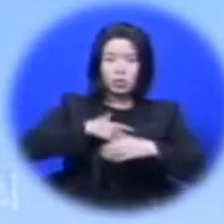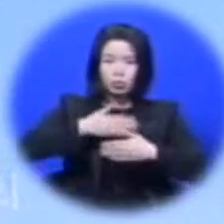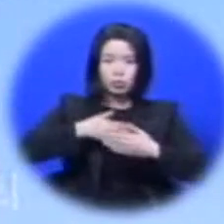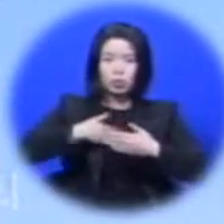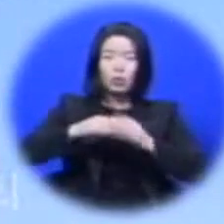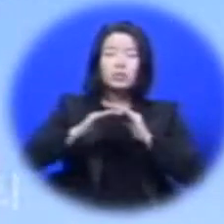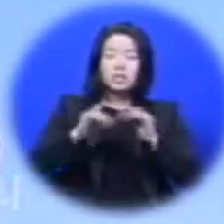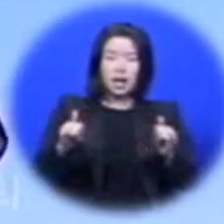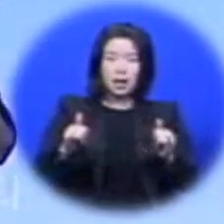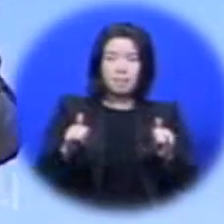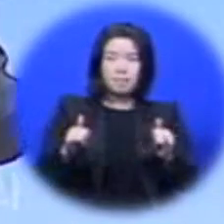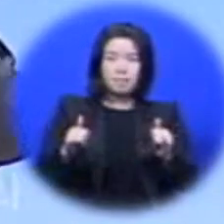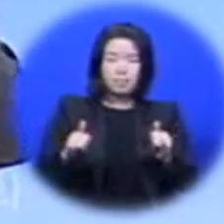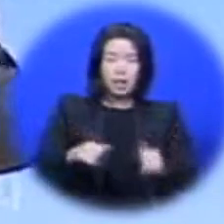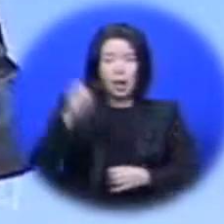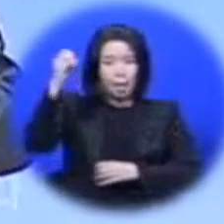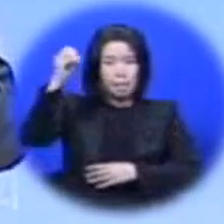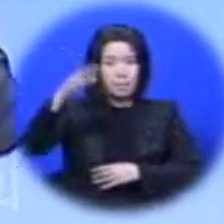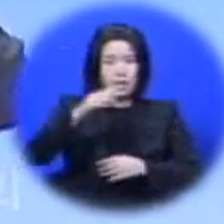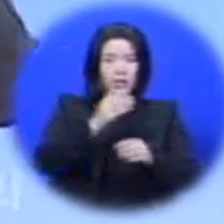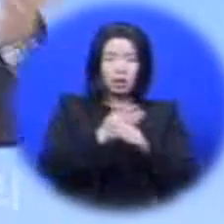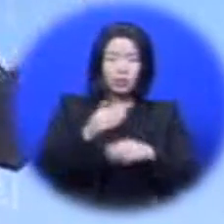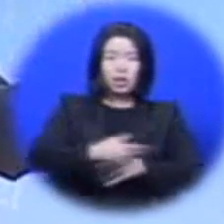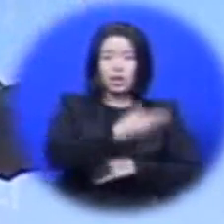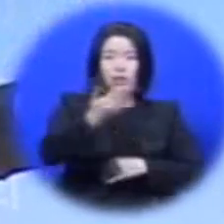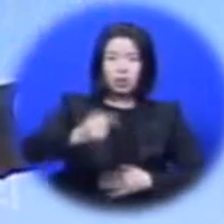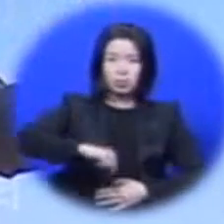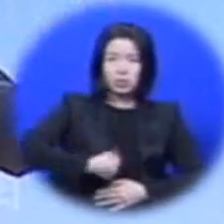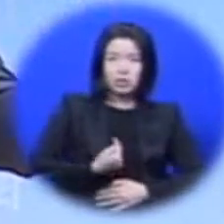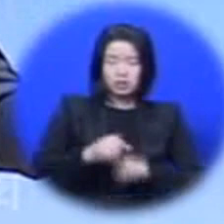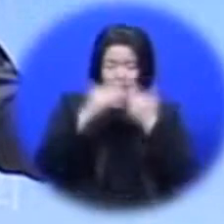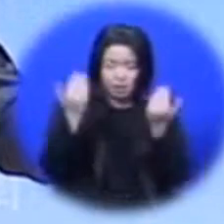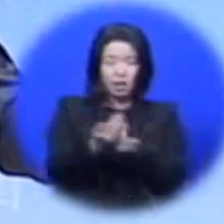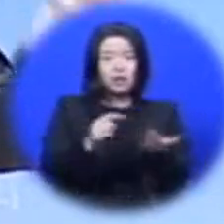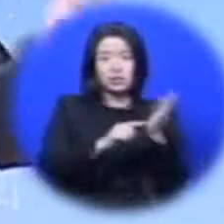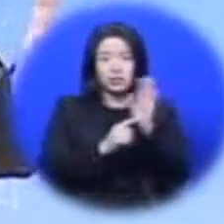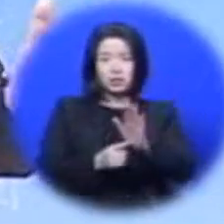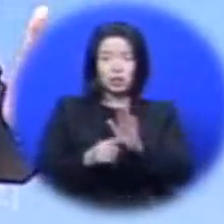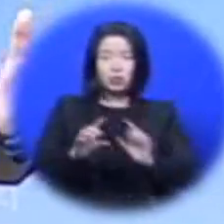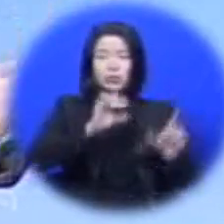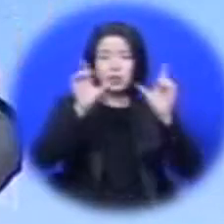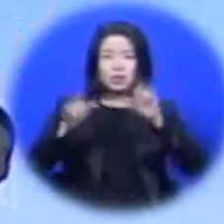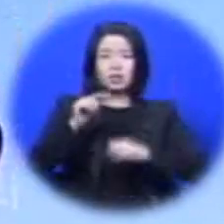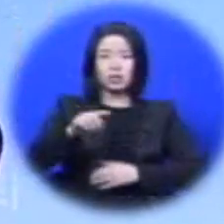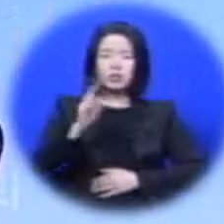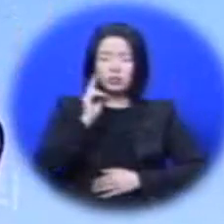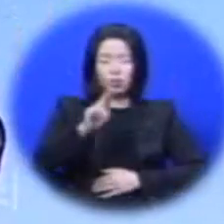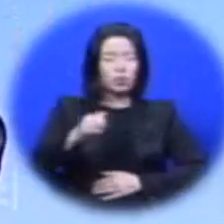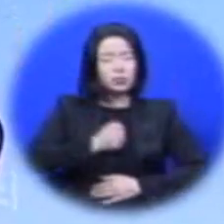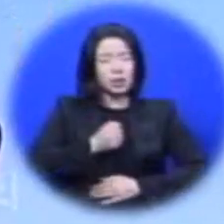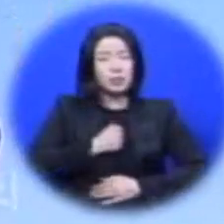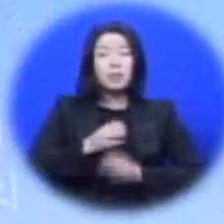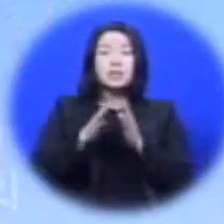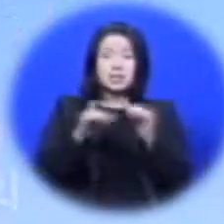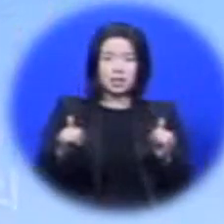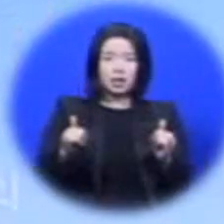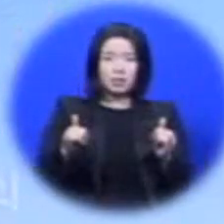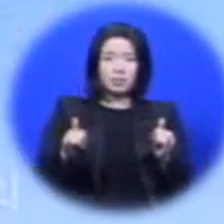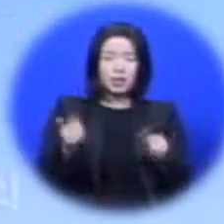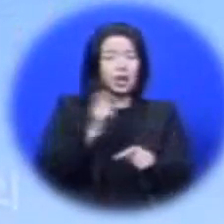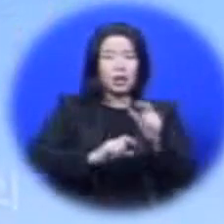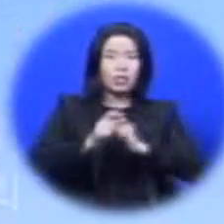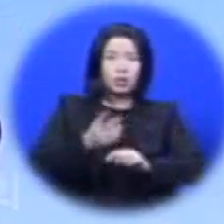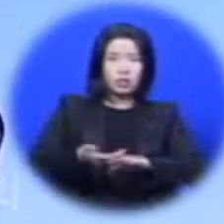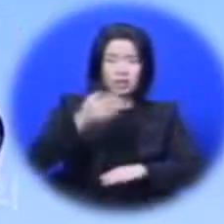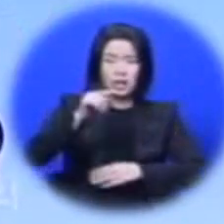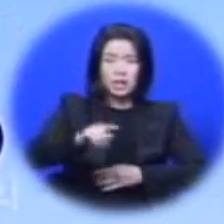분, 빛 가운데 여러분 자신을 다 드러내고 산다는 게 너무너무 답답하신 분들은 더 이상